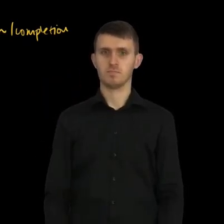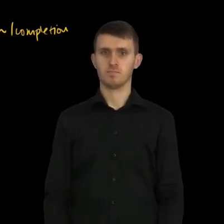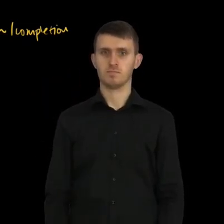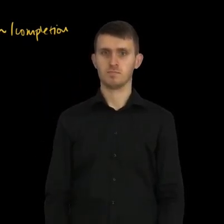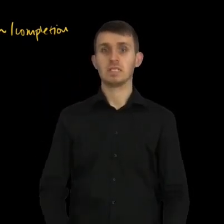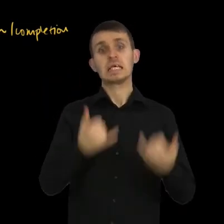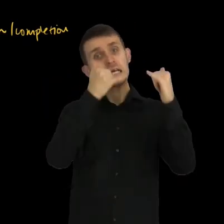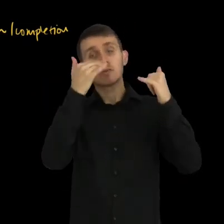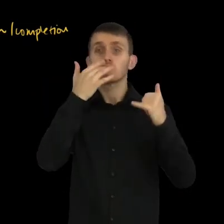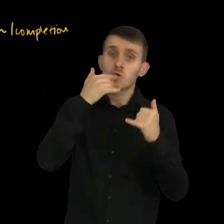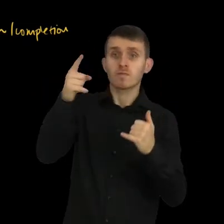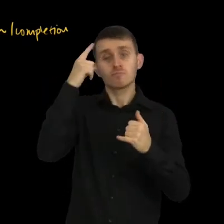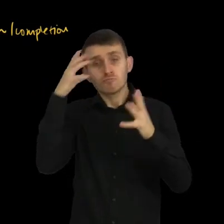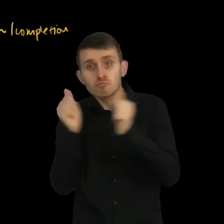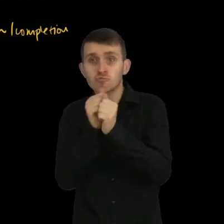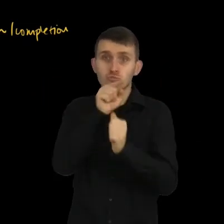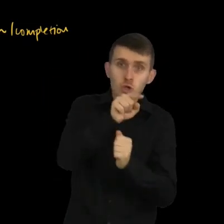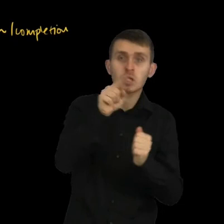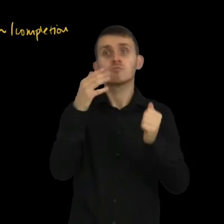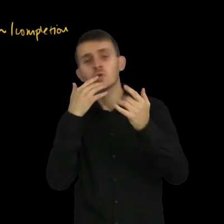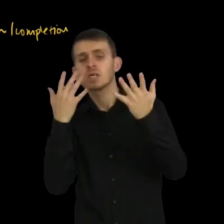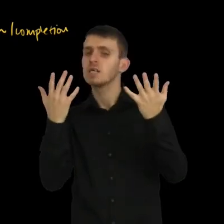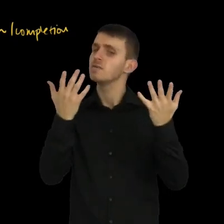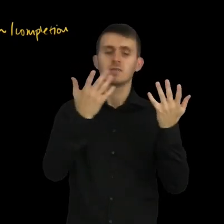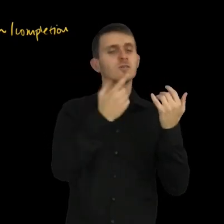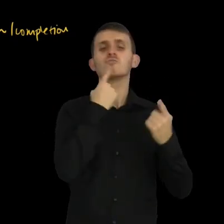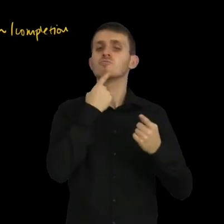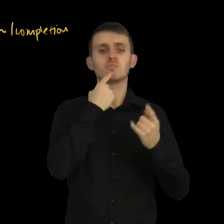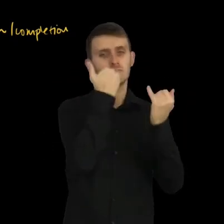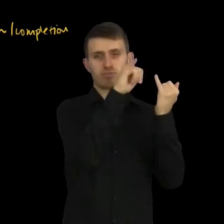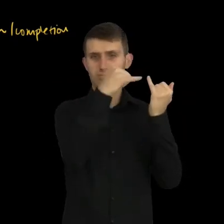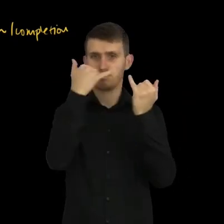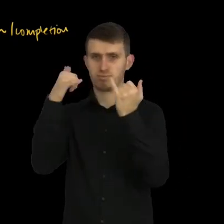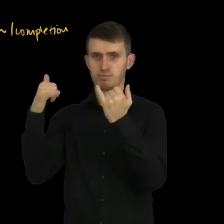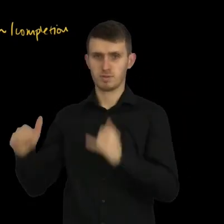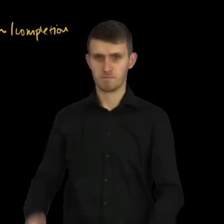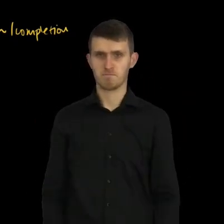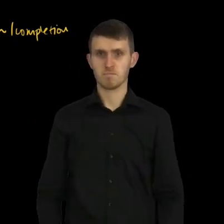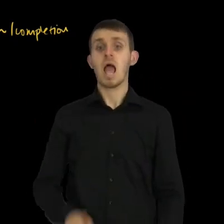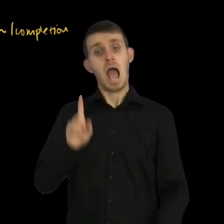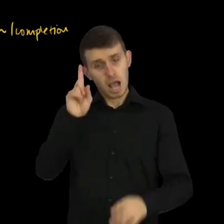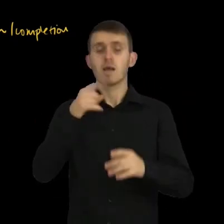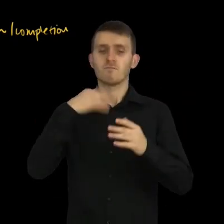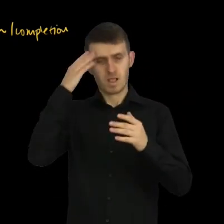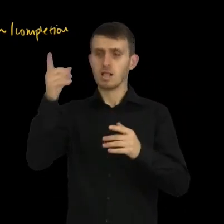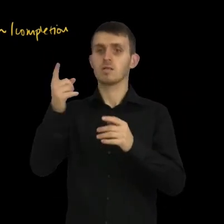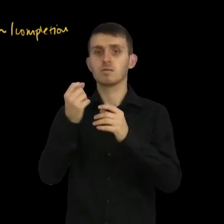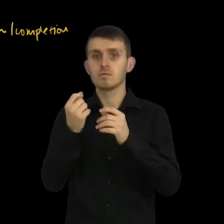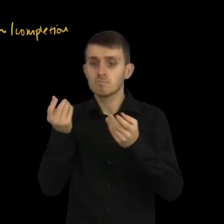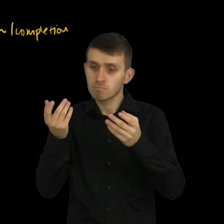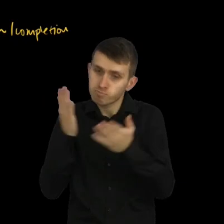uzupełniania niektórzy uważają go jeśli nie za twórcę algebry choć tak oni mówią